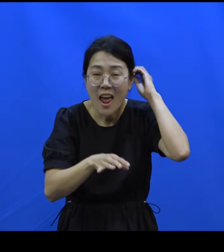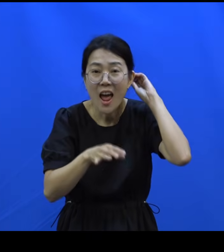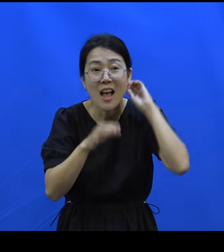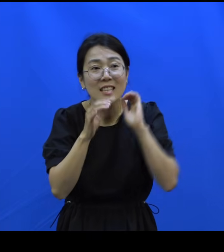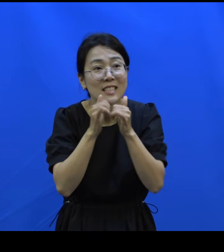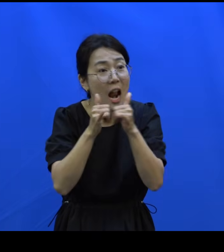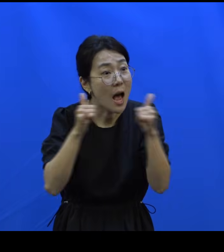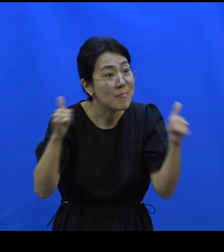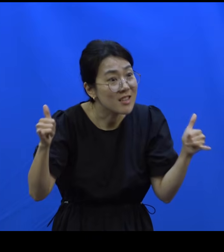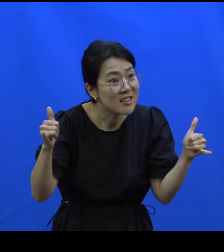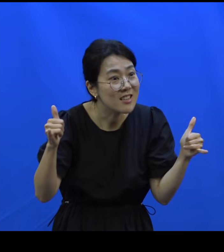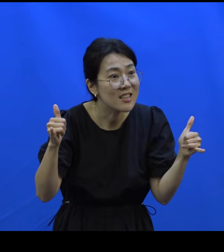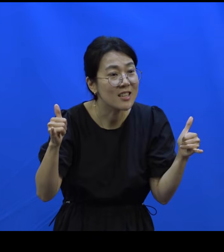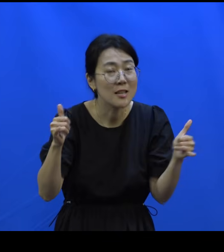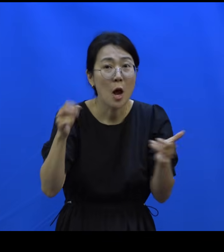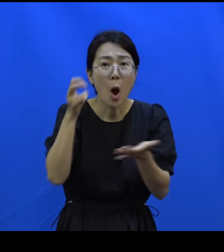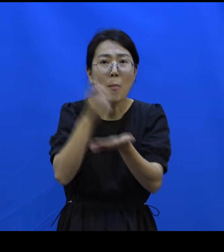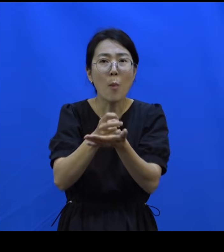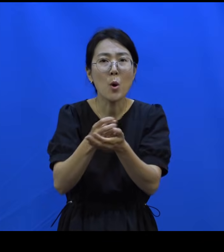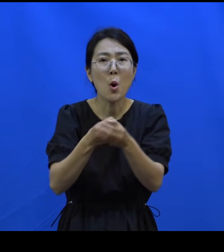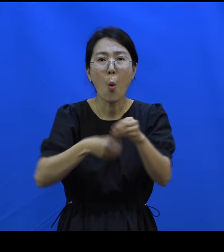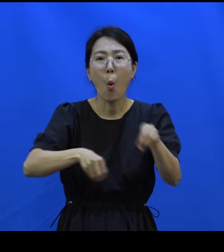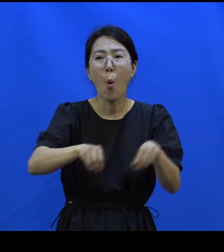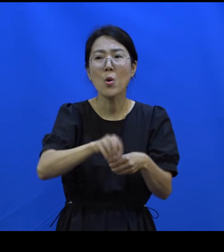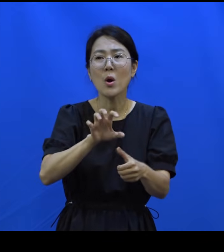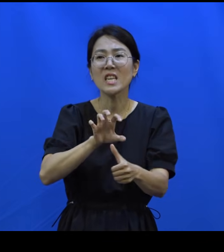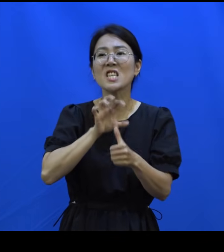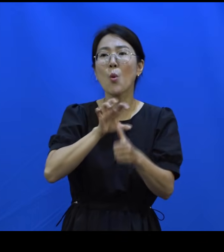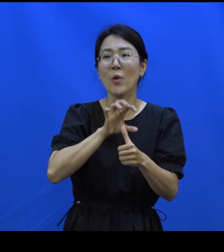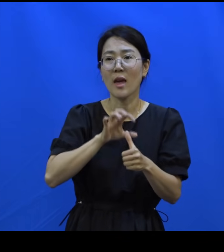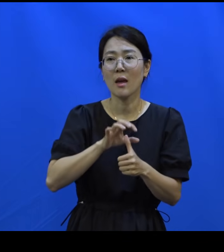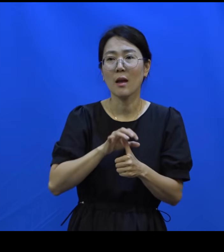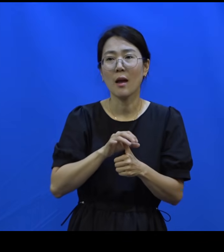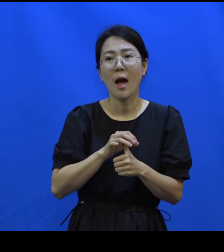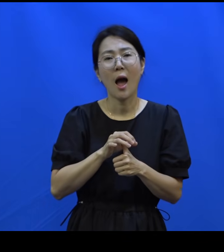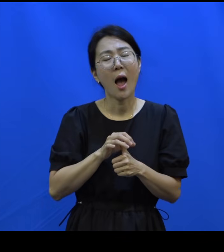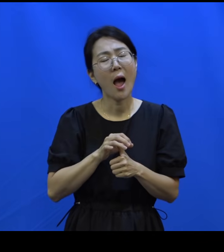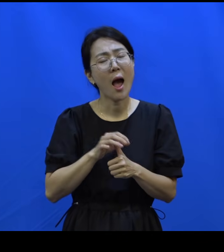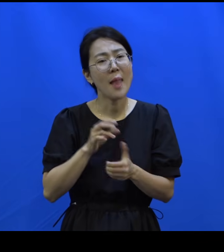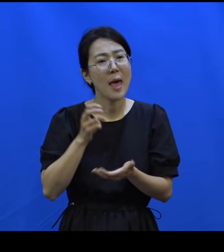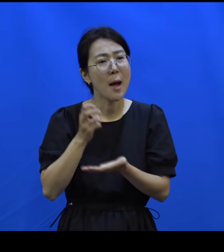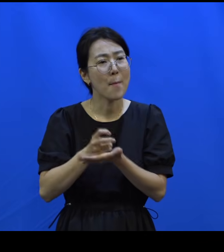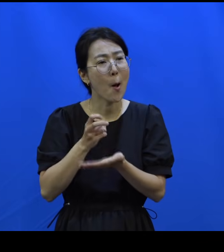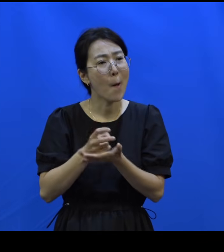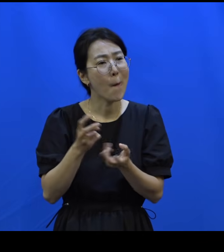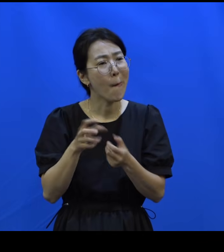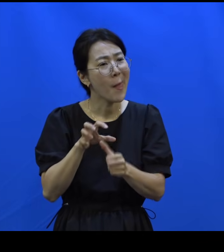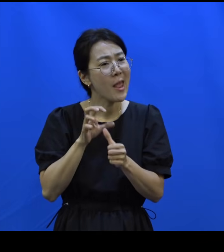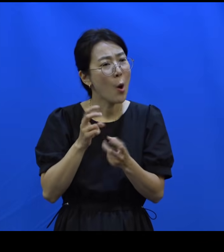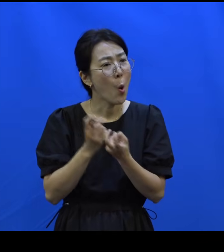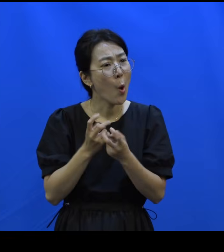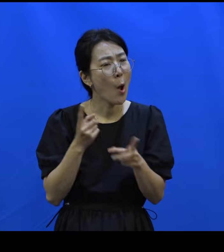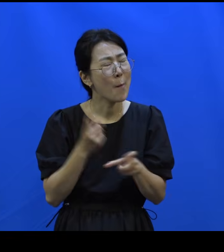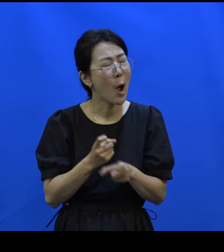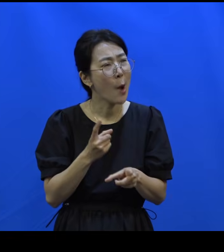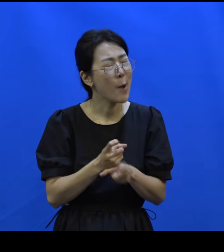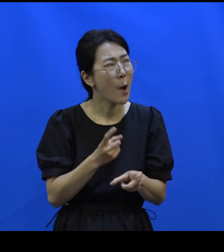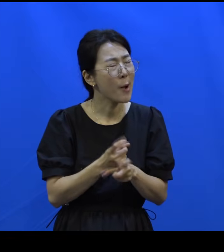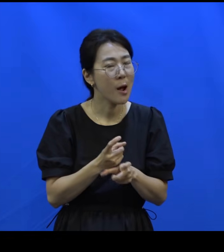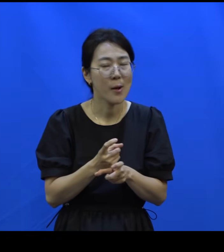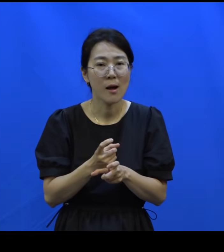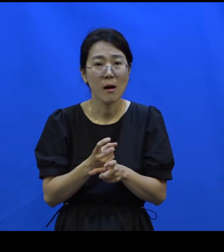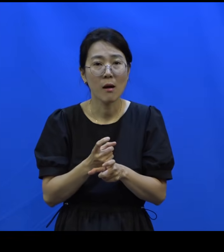법을 어기지 않으면서 복수를 할 수 있을까? 인간이 이제 그렇게 머리를 쓰는 거거든요. 결국은 어떻게 되면 법은 있는데 정의는